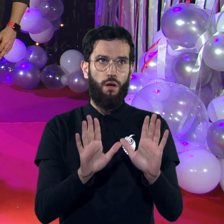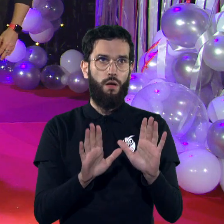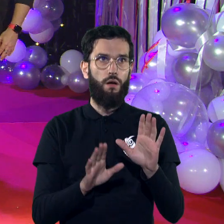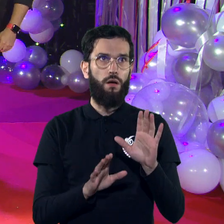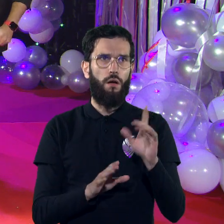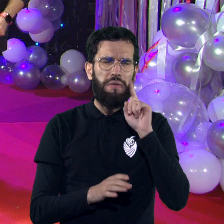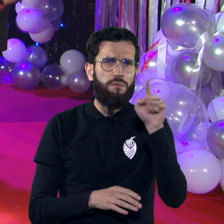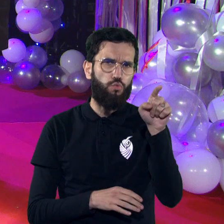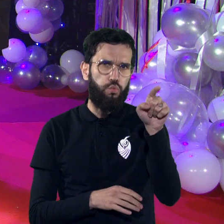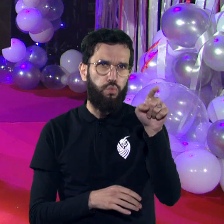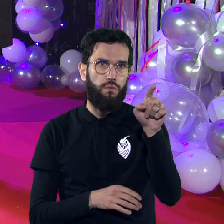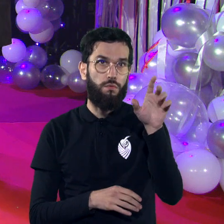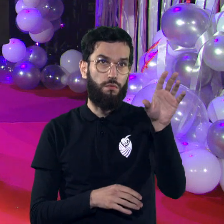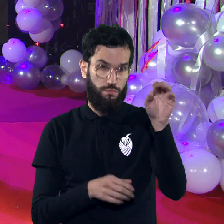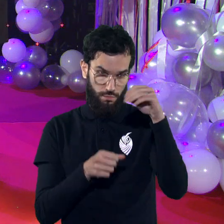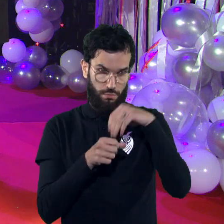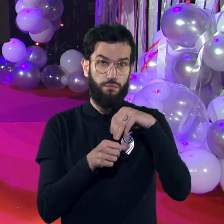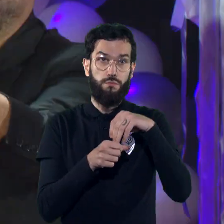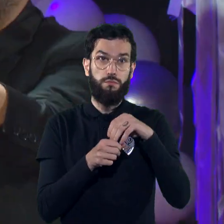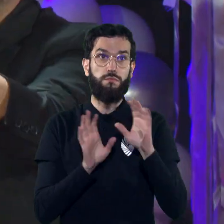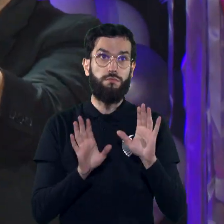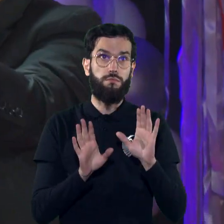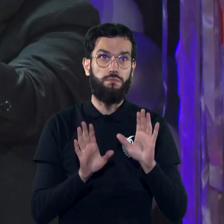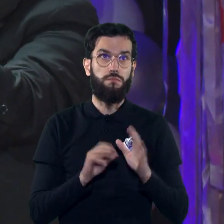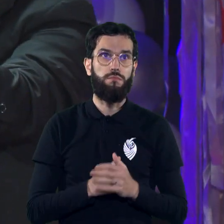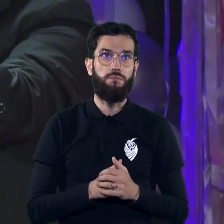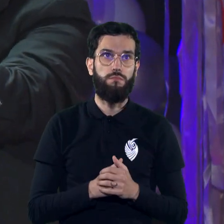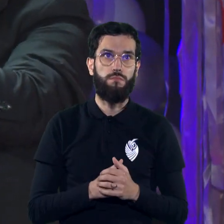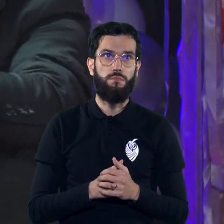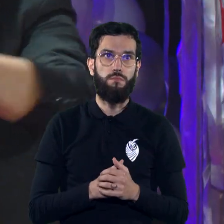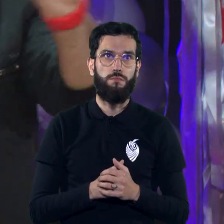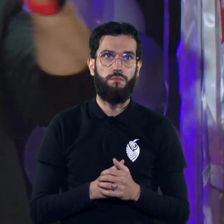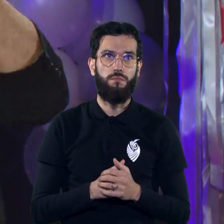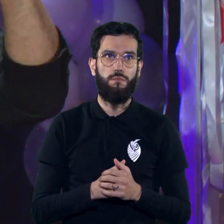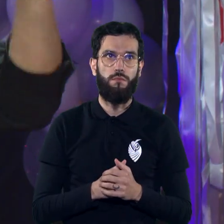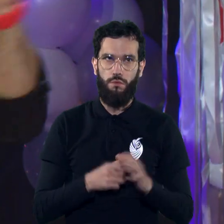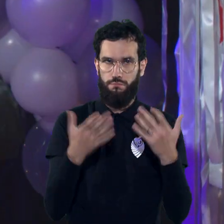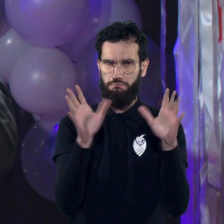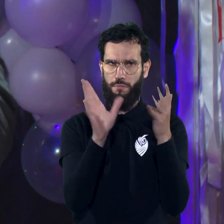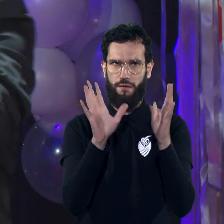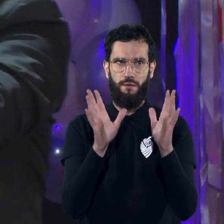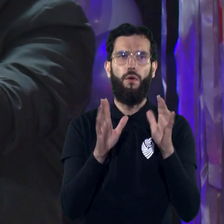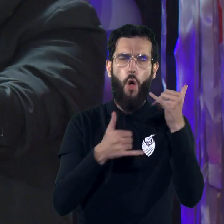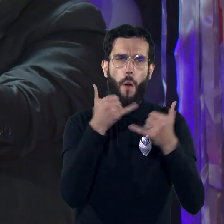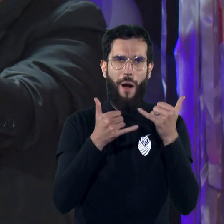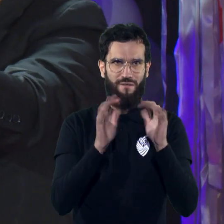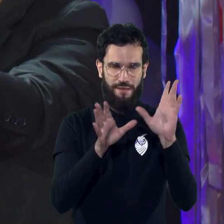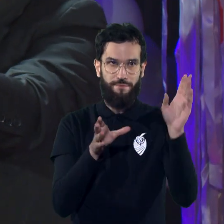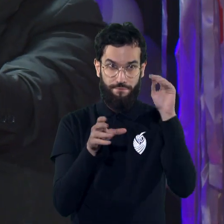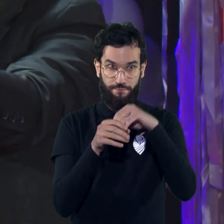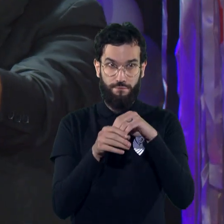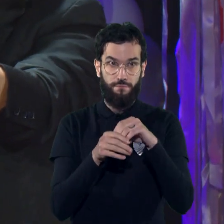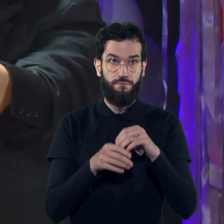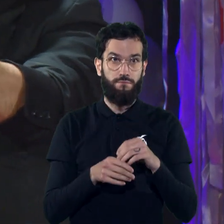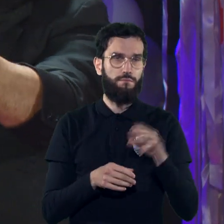zoberiem, podľa mňa tu na, dám si ju takto do ruky, hej. Ešte neprejisto, to je prázdne ruky. Ešte raz. Dám si ju do